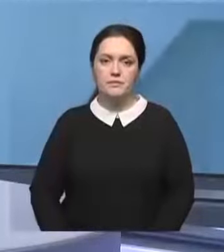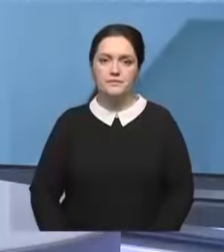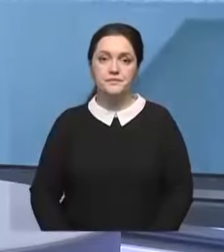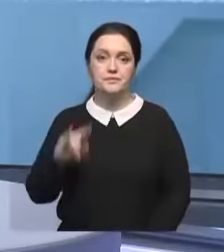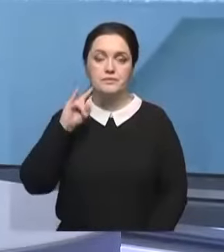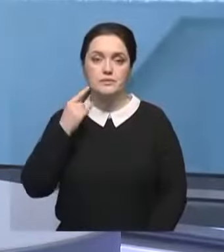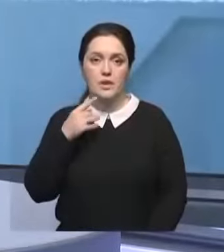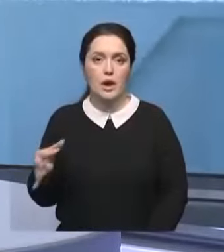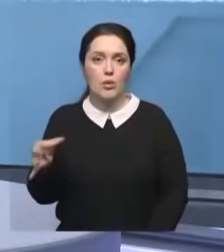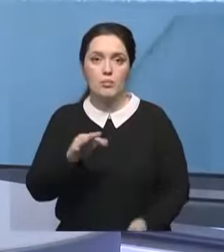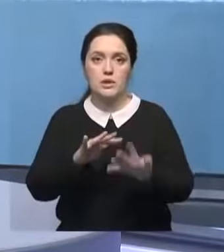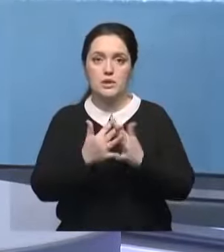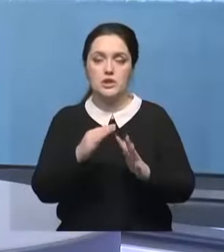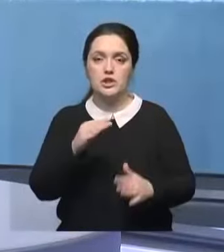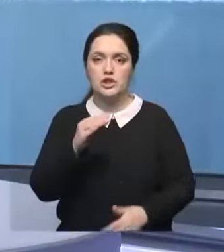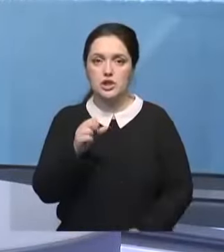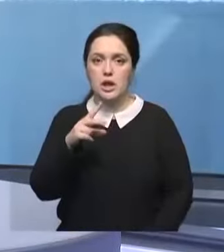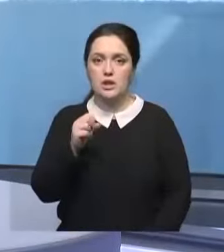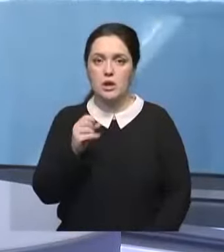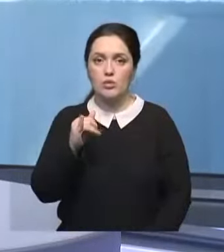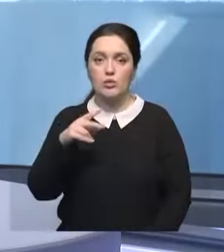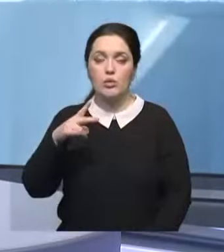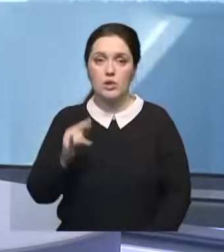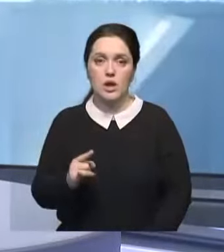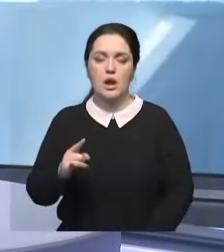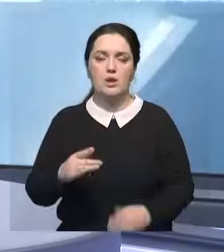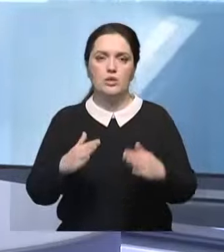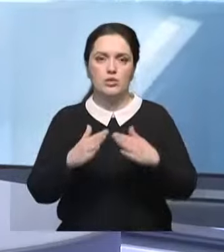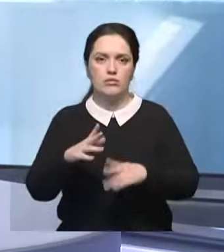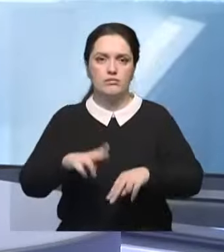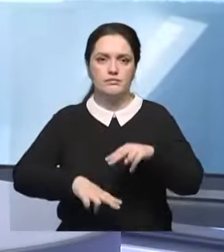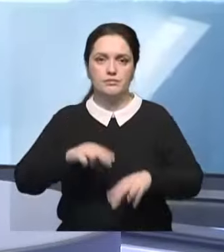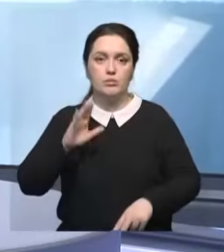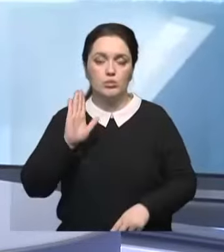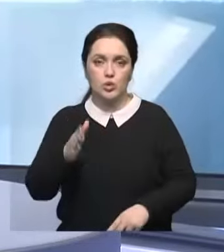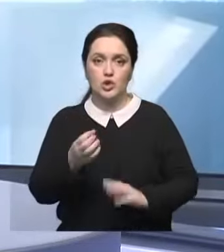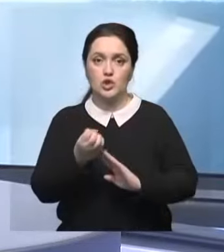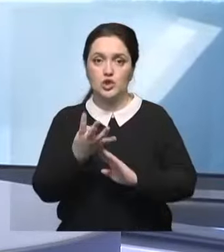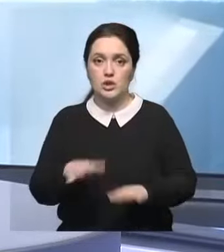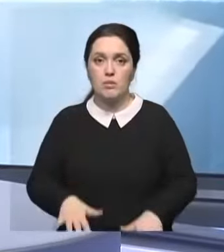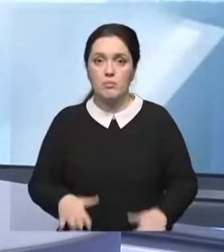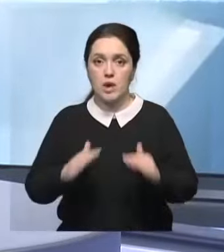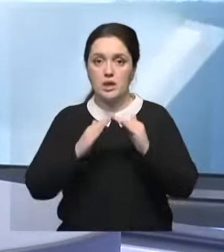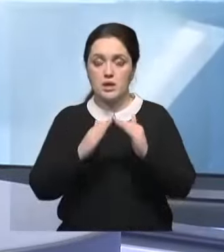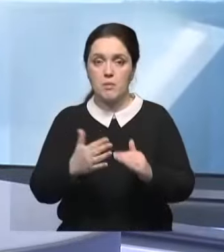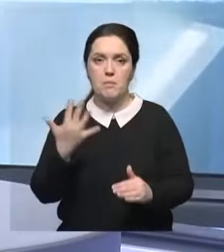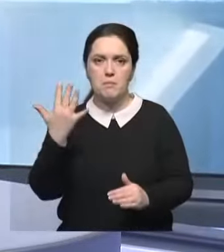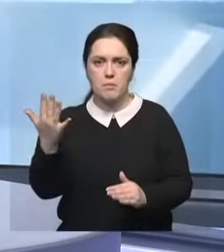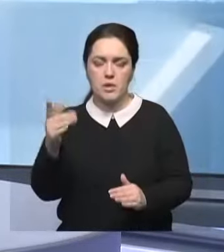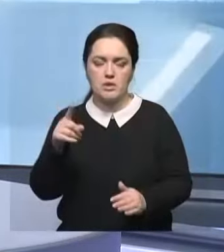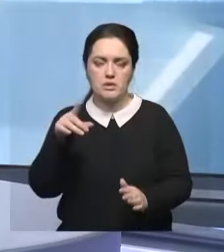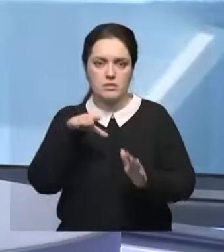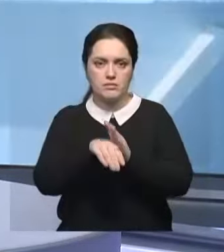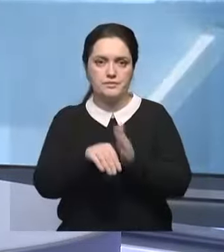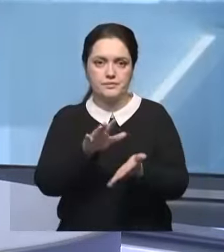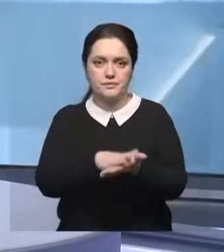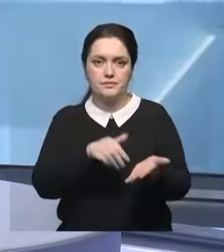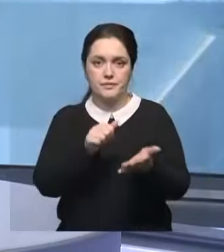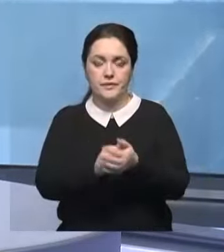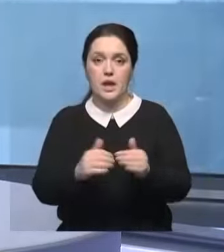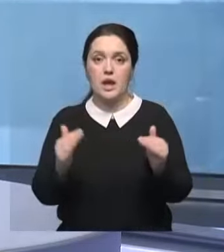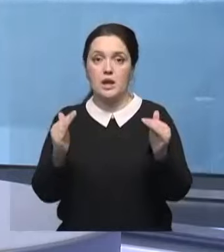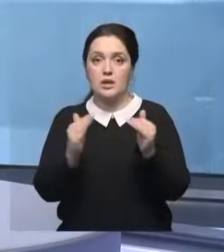В селе Жалаула Павлодарской области построят новое жилье. Из 14 потопленных домов 5 признали аварийными.